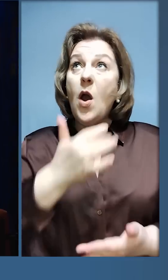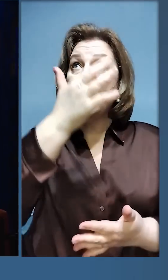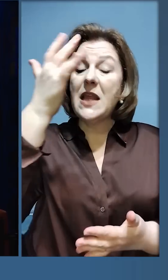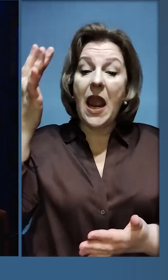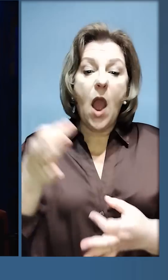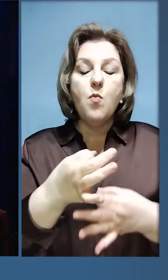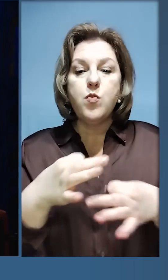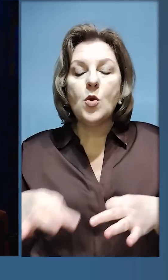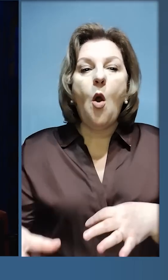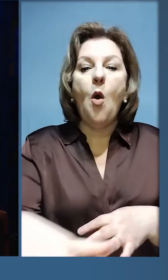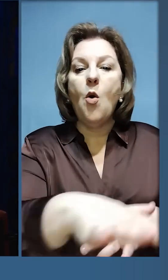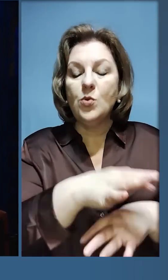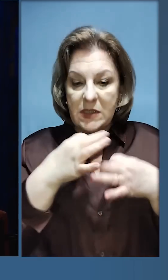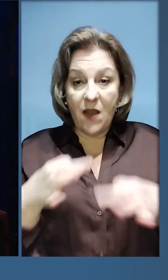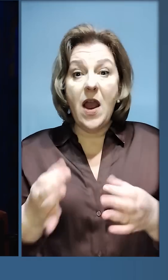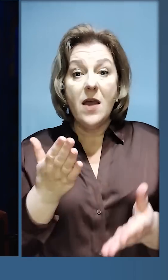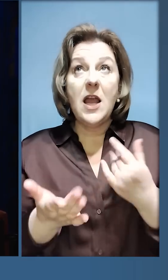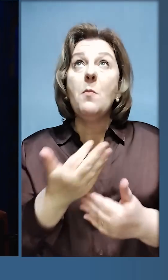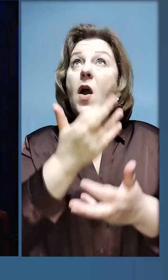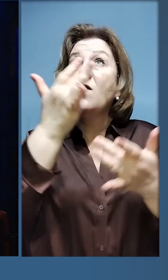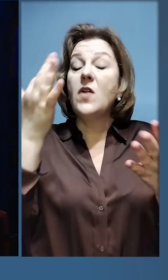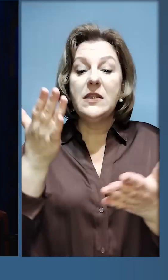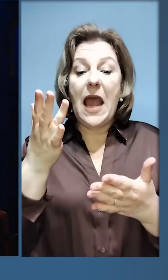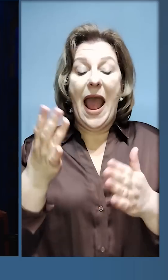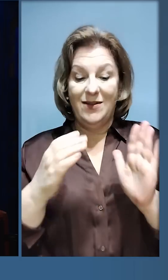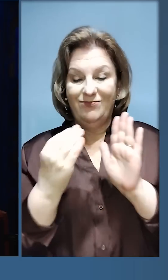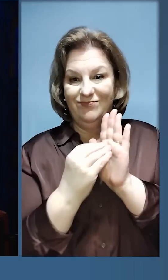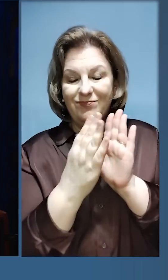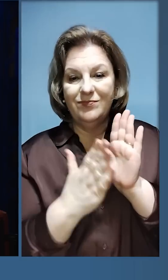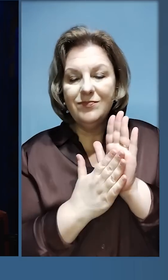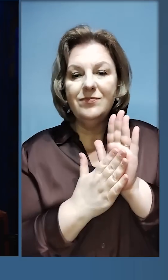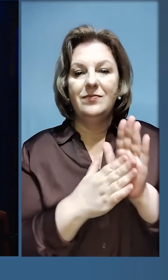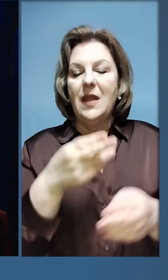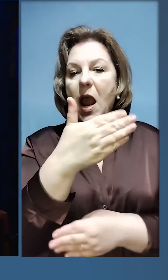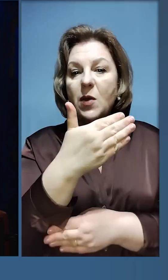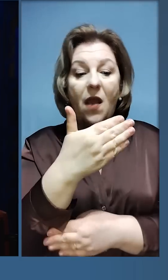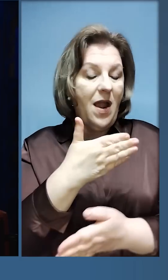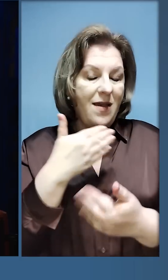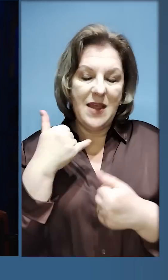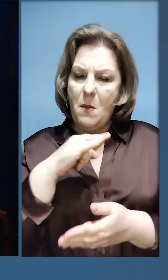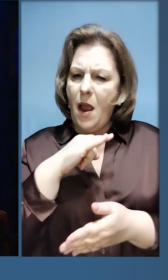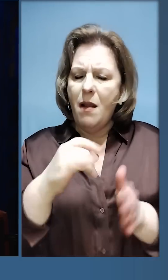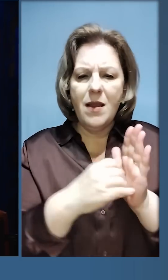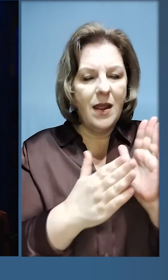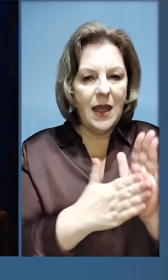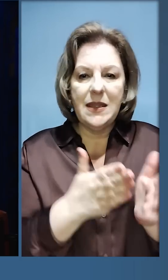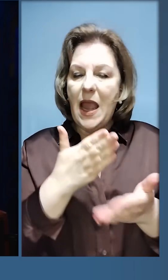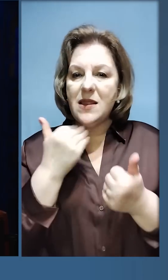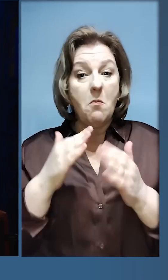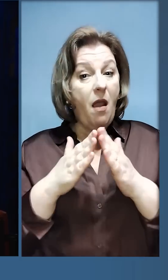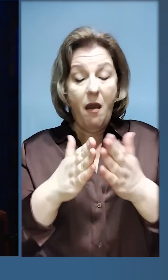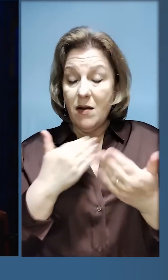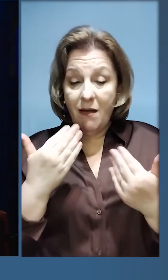життя, колір неба, простору і свободи. І, напевне, в цьому небі на прапорі не випадково немає літаків,